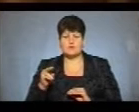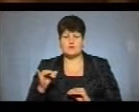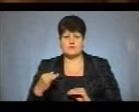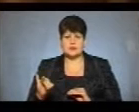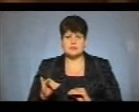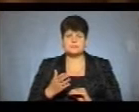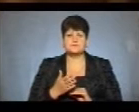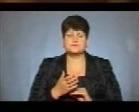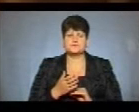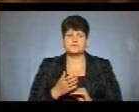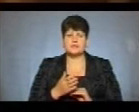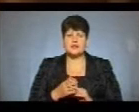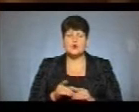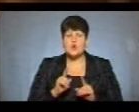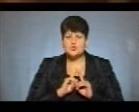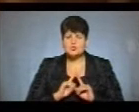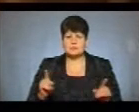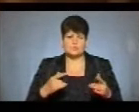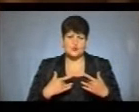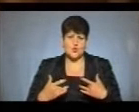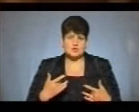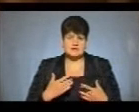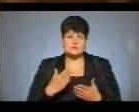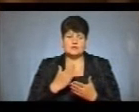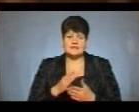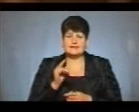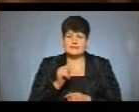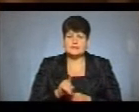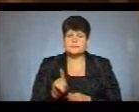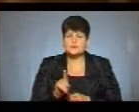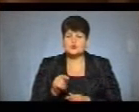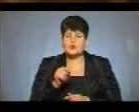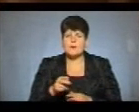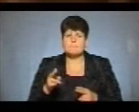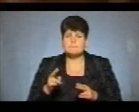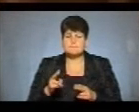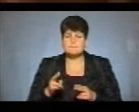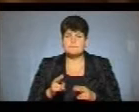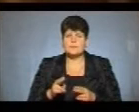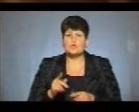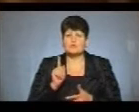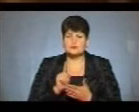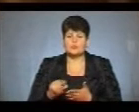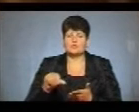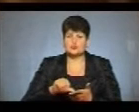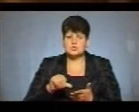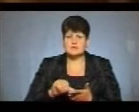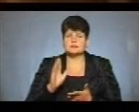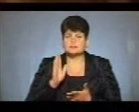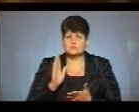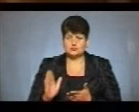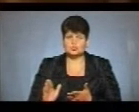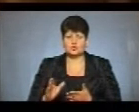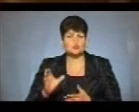Стефанії Туркевич. Особливістю концерту буде те, що його безпосередніми учасниками стануть